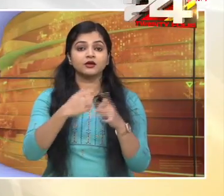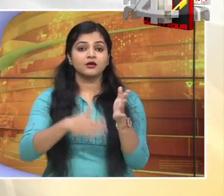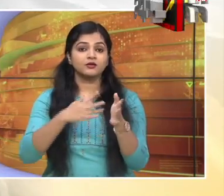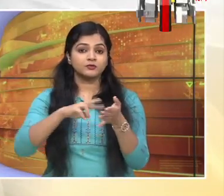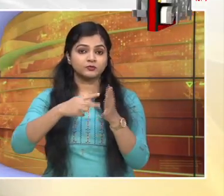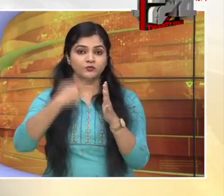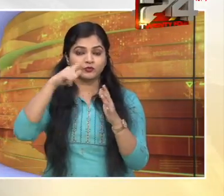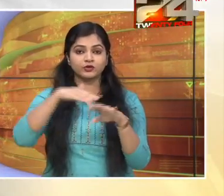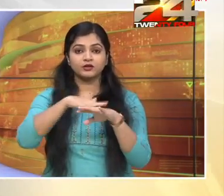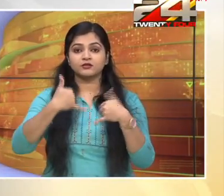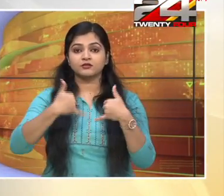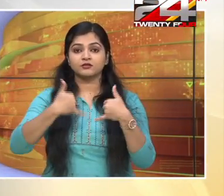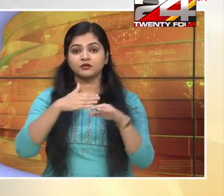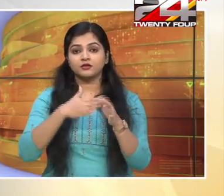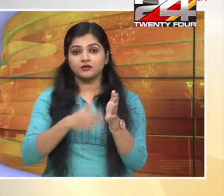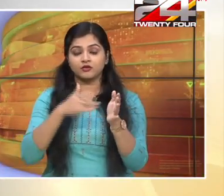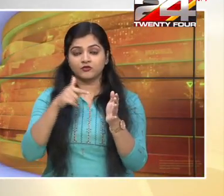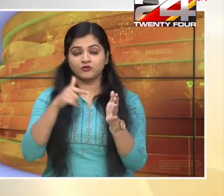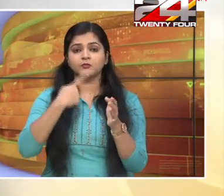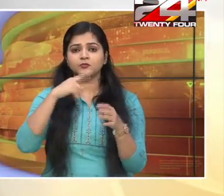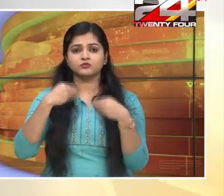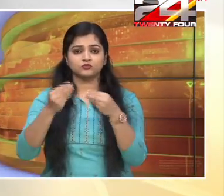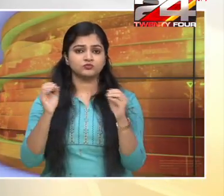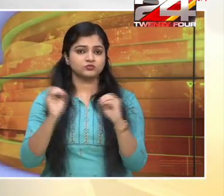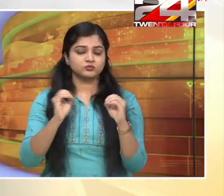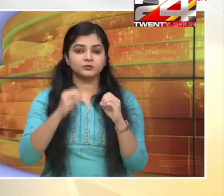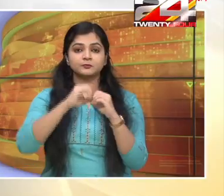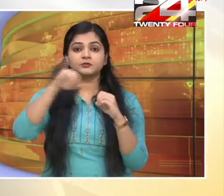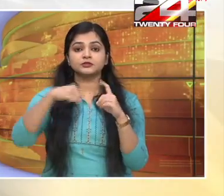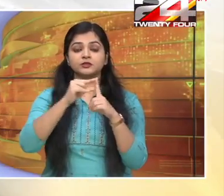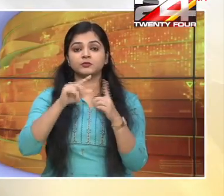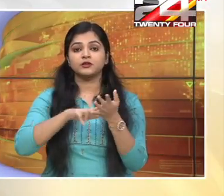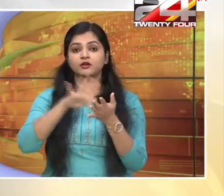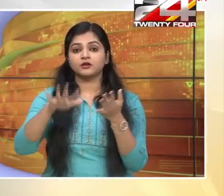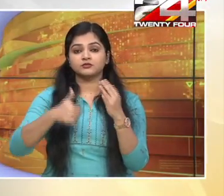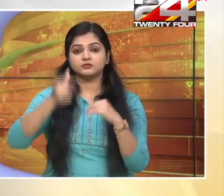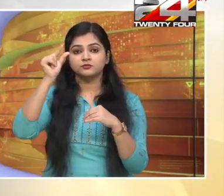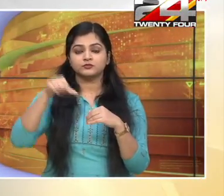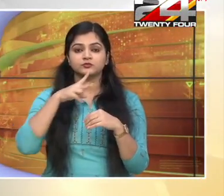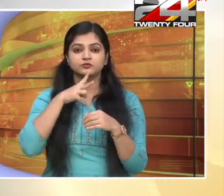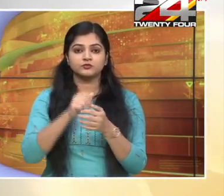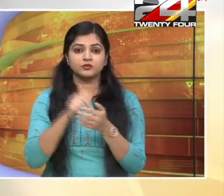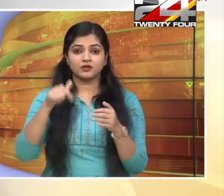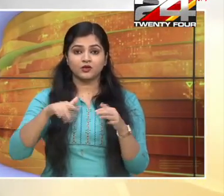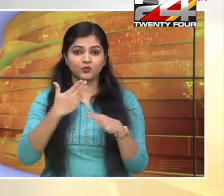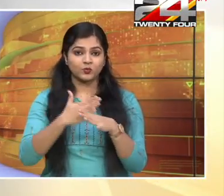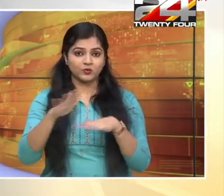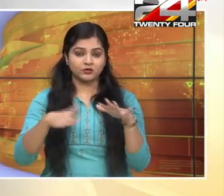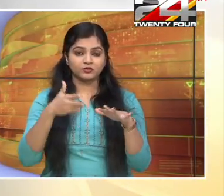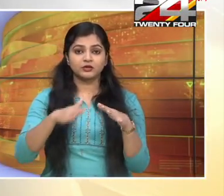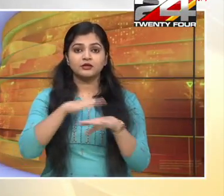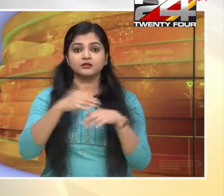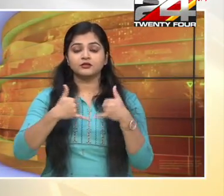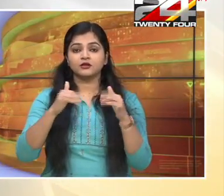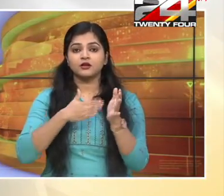കേരയിൽ പദ്ധതിക്കായി ഇന്ത്യൻ റെയിൽവേ ഒരനുമതിയും നൽകിയിട്ടില്ലെന്ന BJP ദേശീയ നിർവാഹക സമിതി അംഗം PK കൃഷ്ണദാസ്. നിലവിലുള്ള പ്രവർത്തനങ്ങൾക്ക് ഇന്ത്യൻ